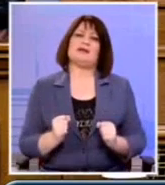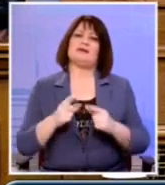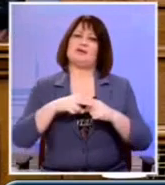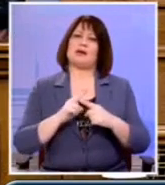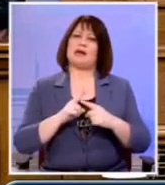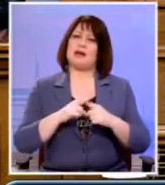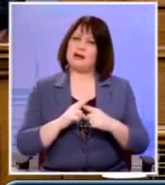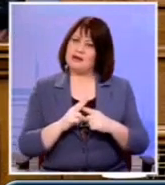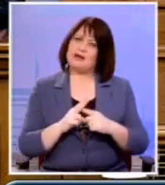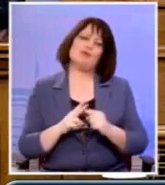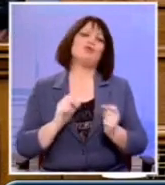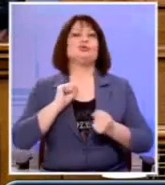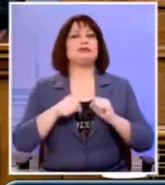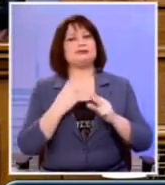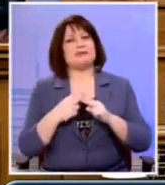ένα βασικό μοχλό